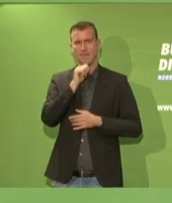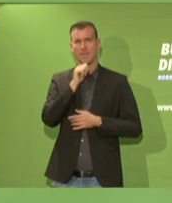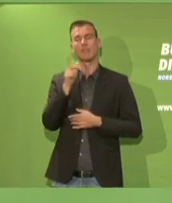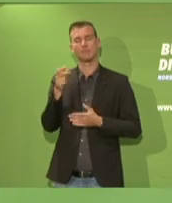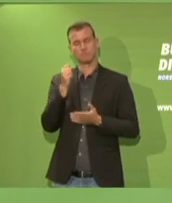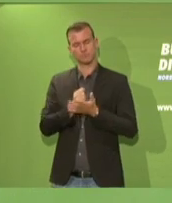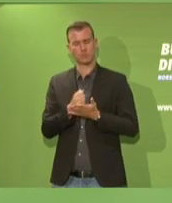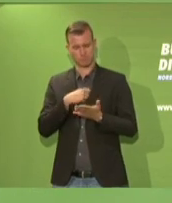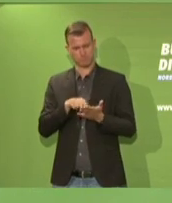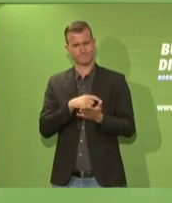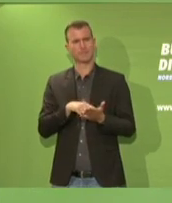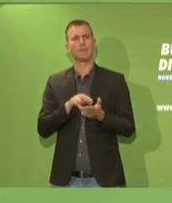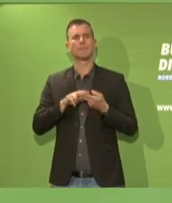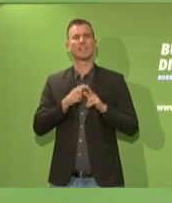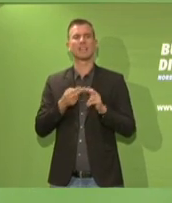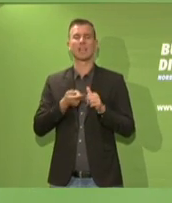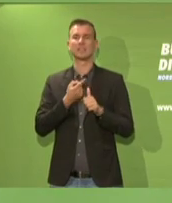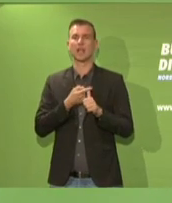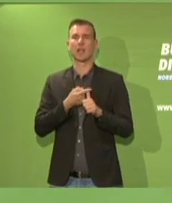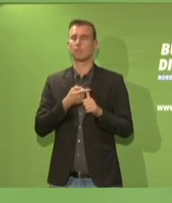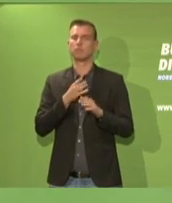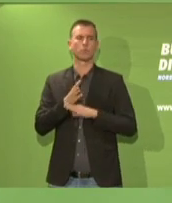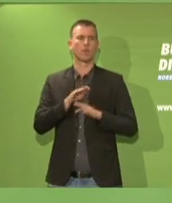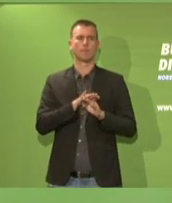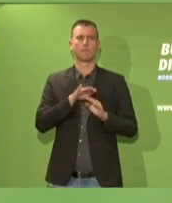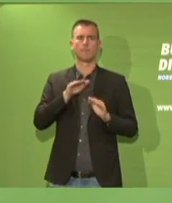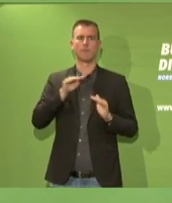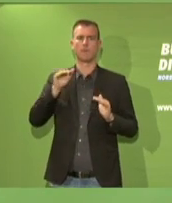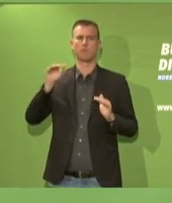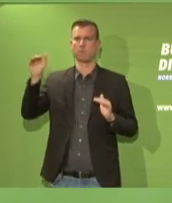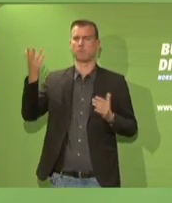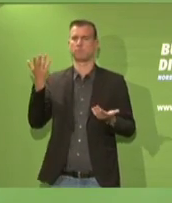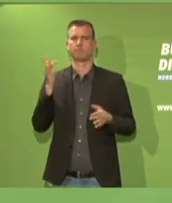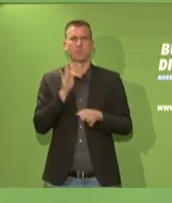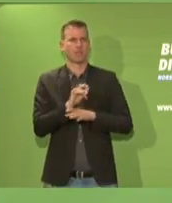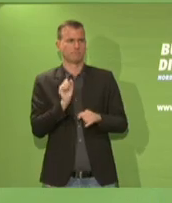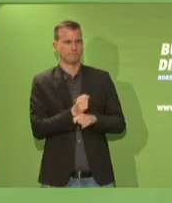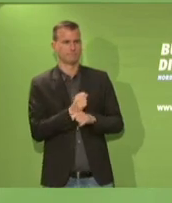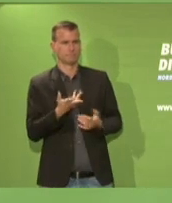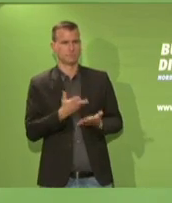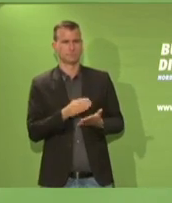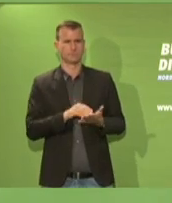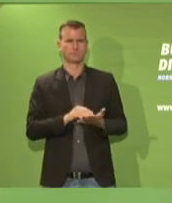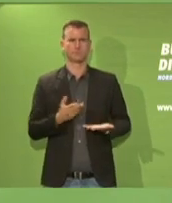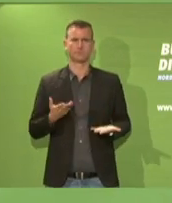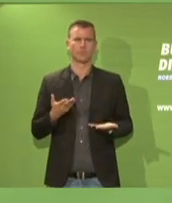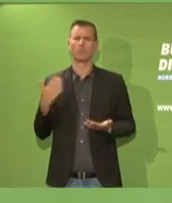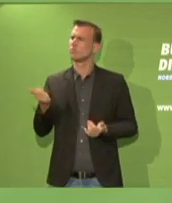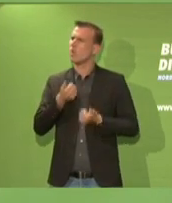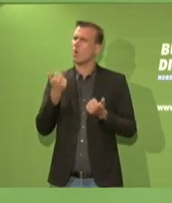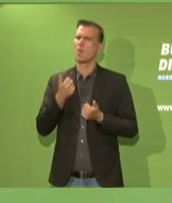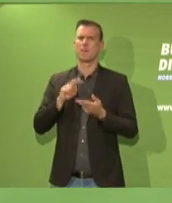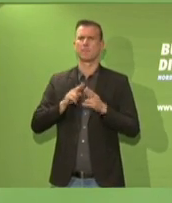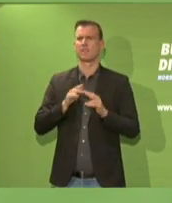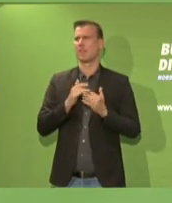bestätigt. Unsere Mitgliederzahlen steigen, kann man nichts dagegen sagen. Wir haben ganz tolle Mitglieder, ist heute auch schon viel